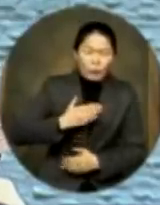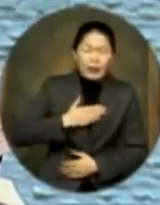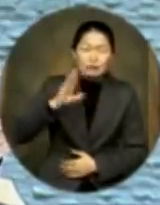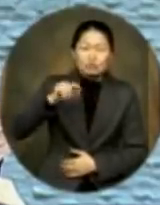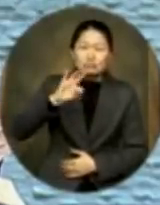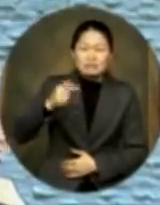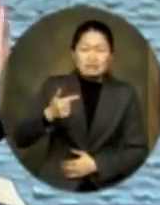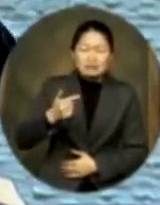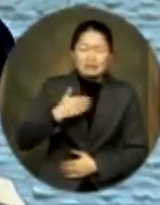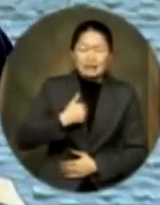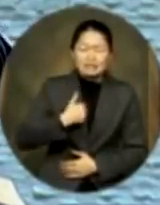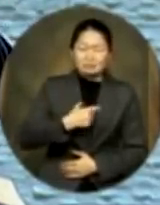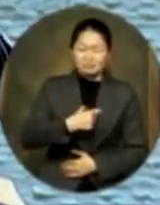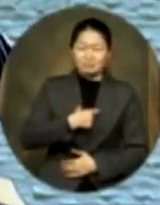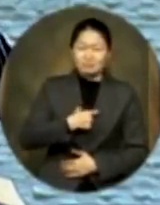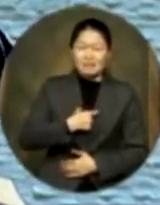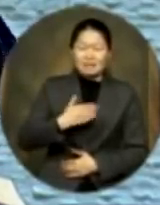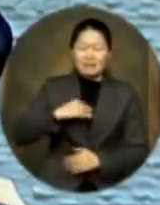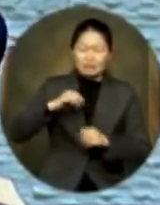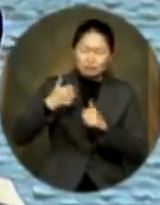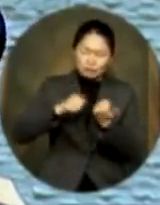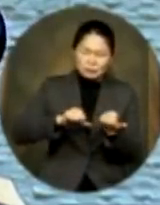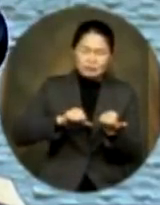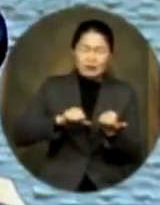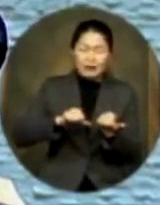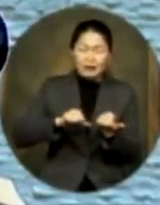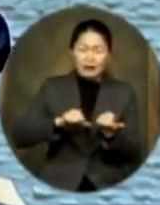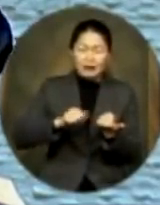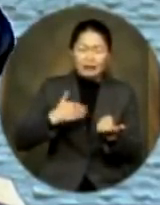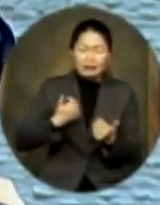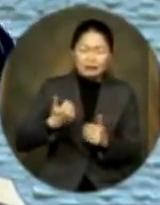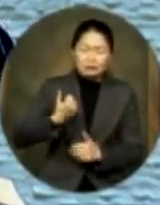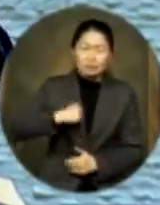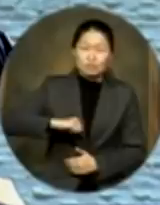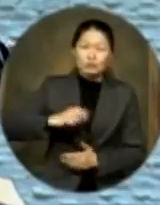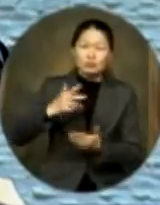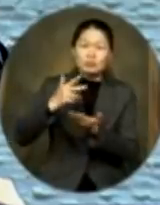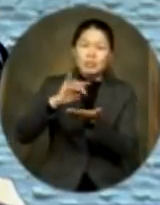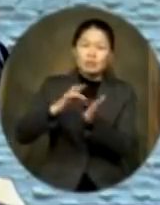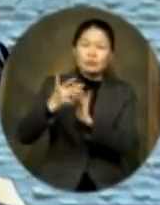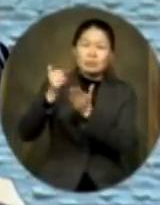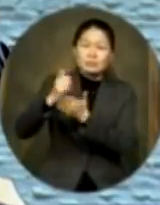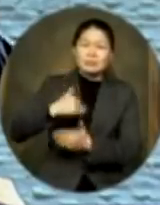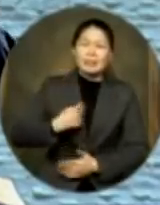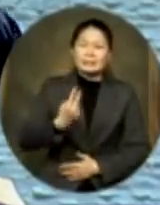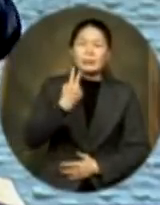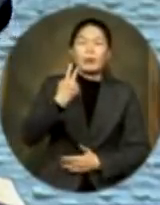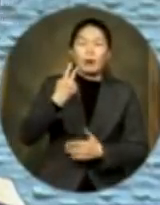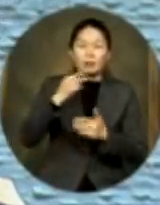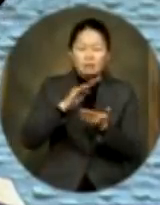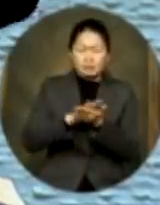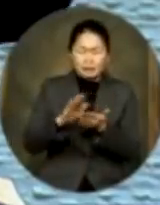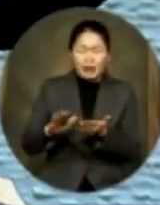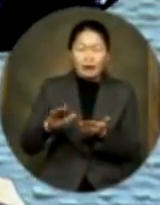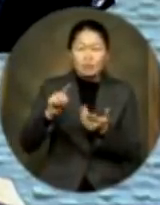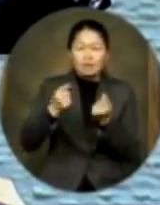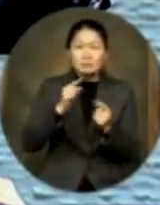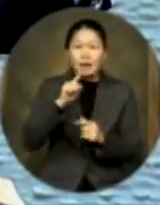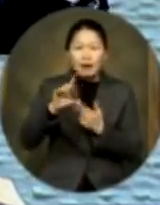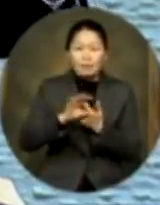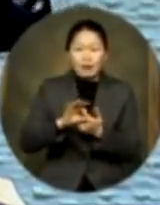부인하고 나 죽었습니다 예수님 내 생명의 십니다 이루고 나면 그러면 환희